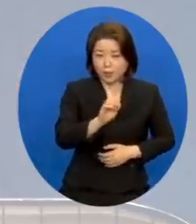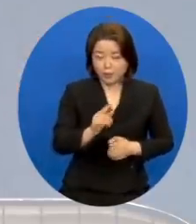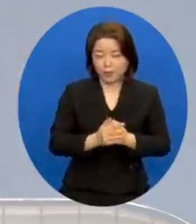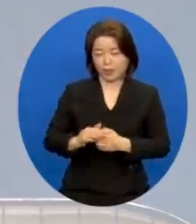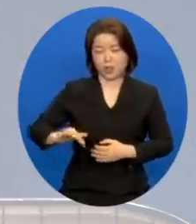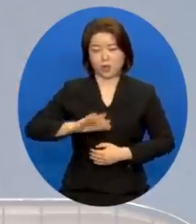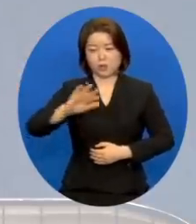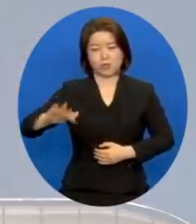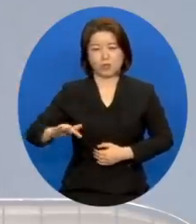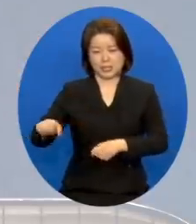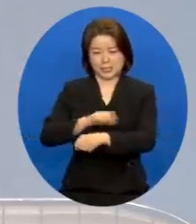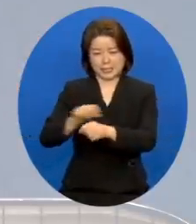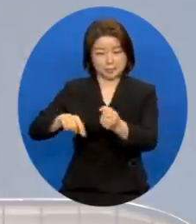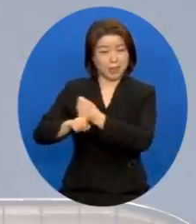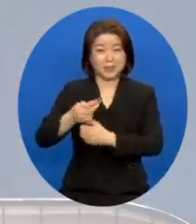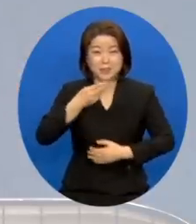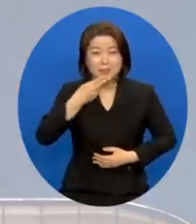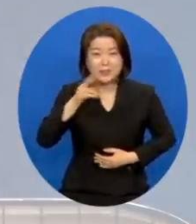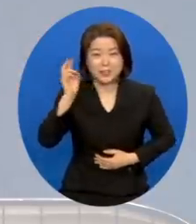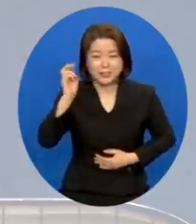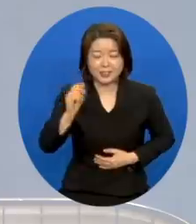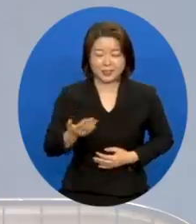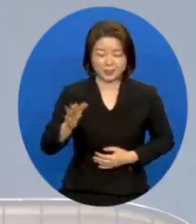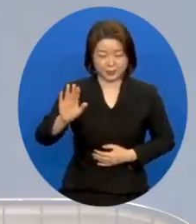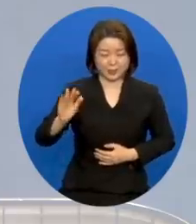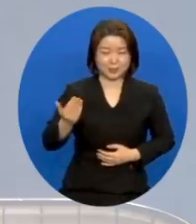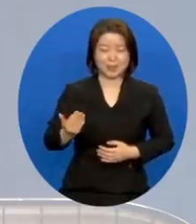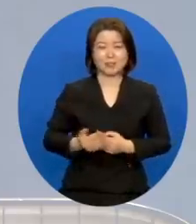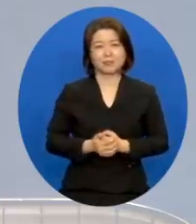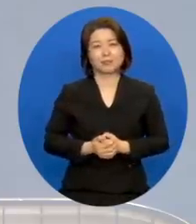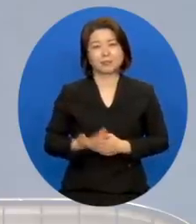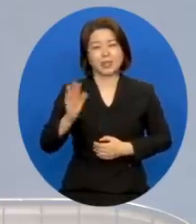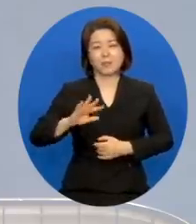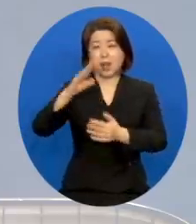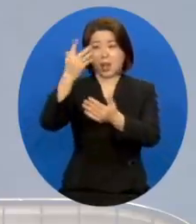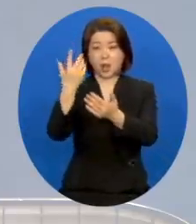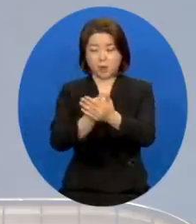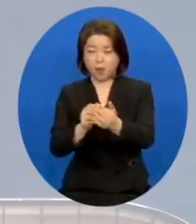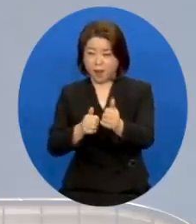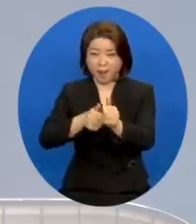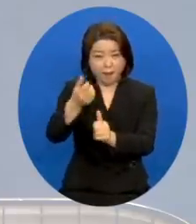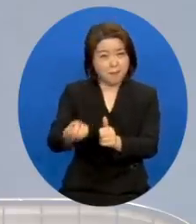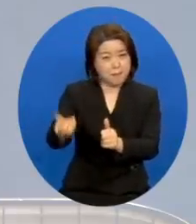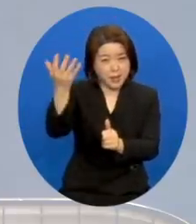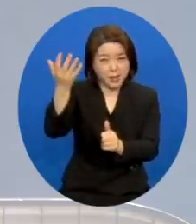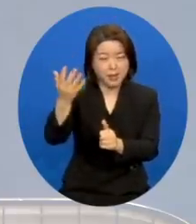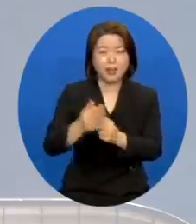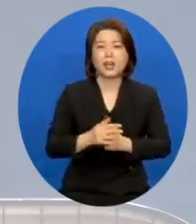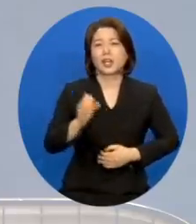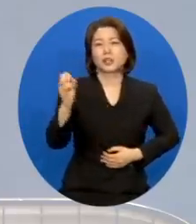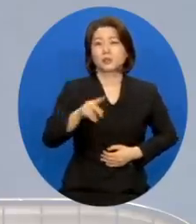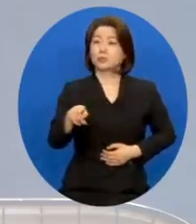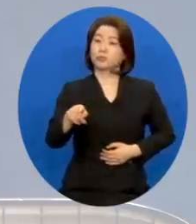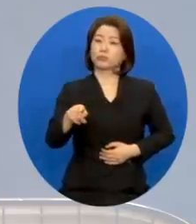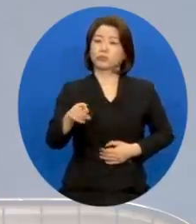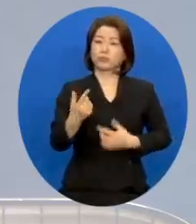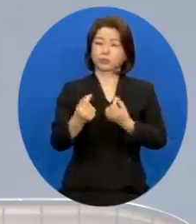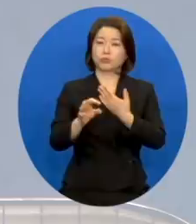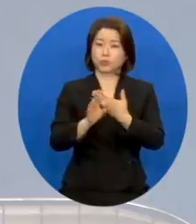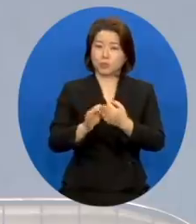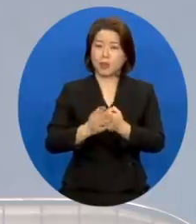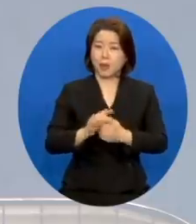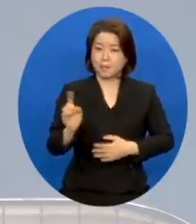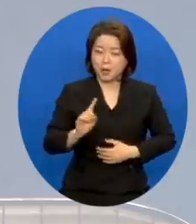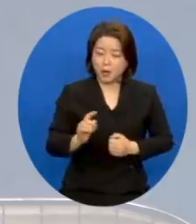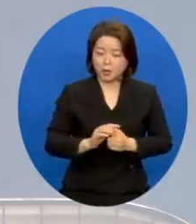특별한 의미로 와 닫지 않습니다 뭐 월드컵에서 우승을 했거나 뭐 그러면 또는